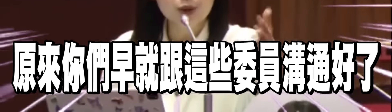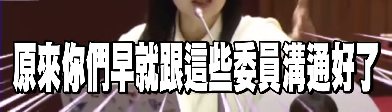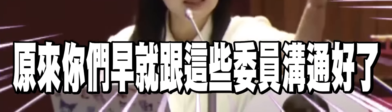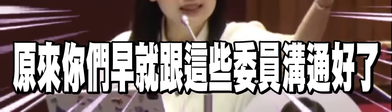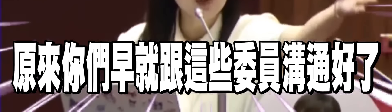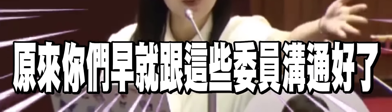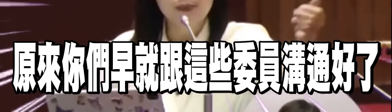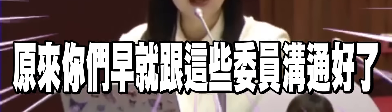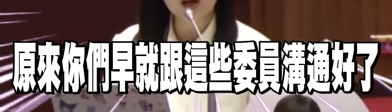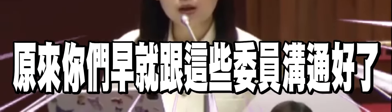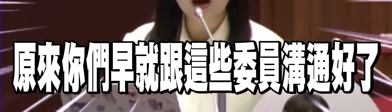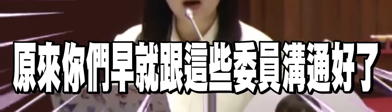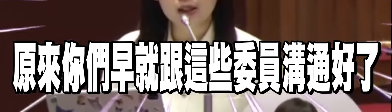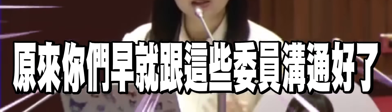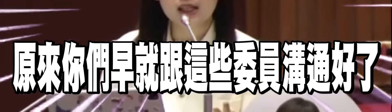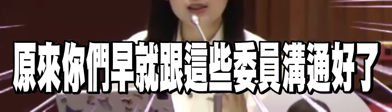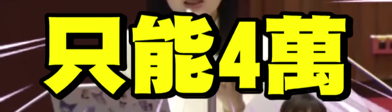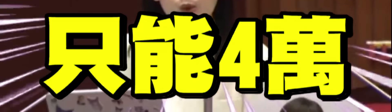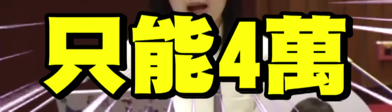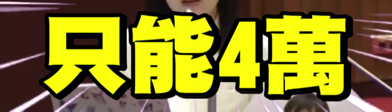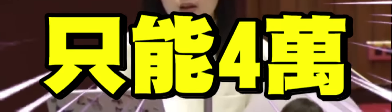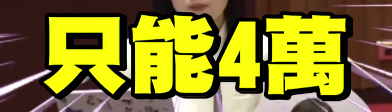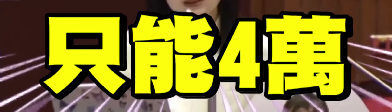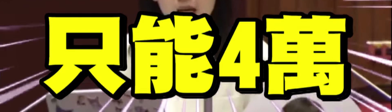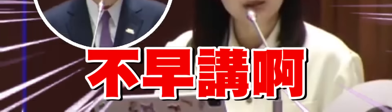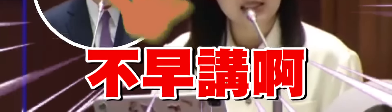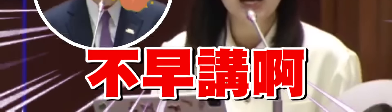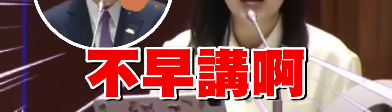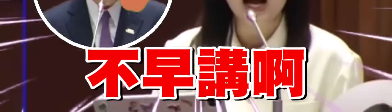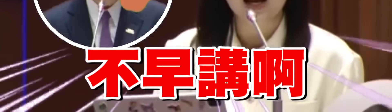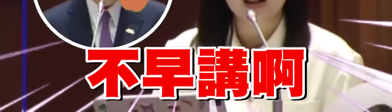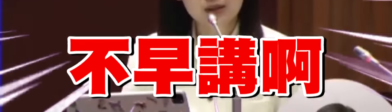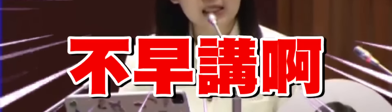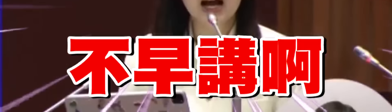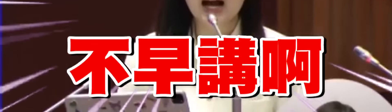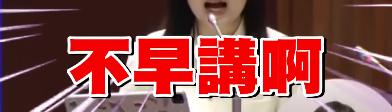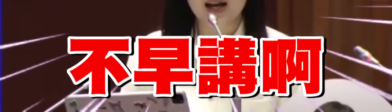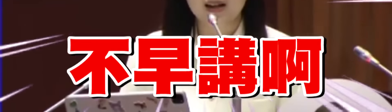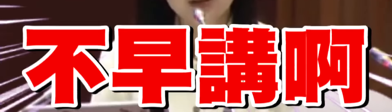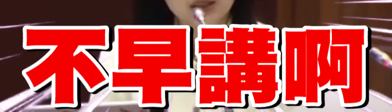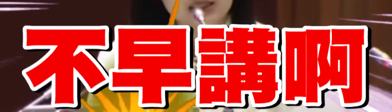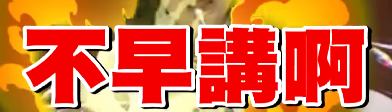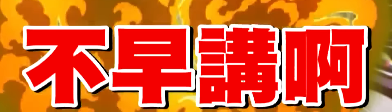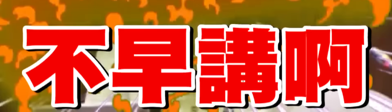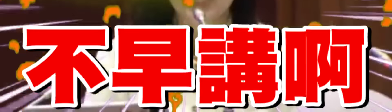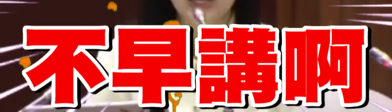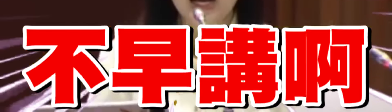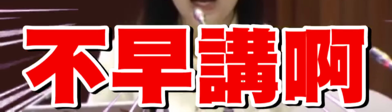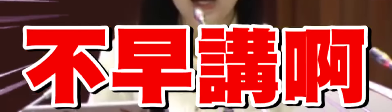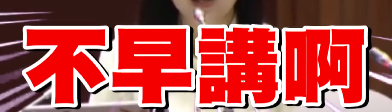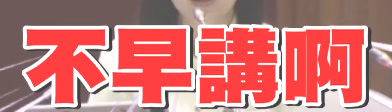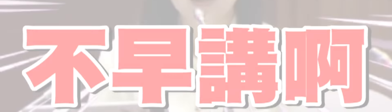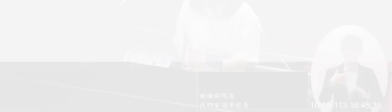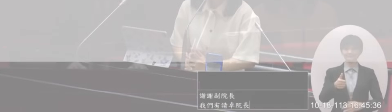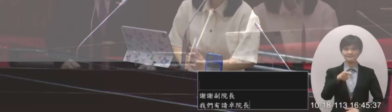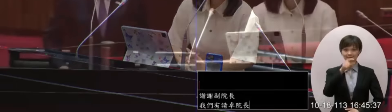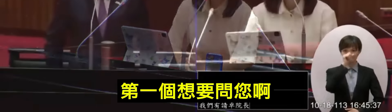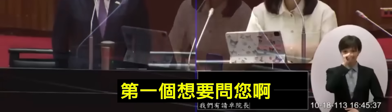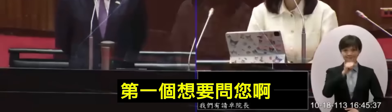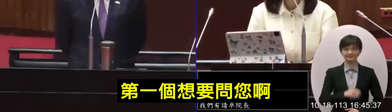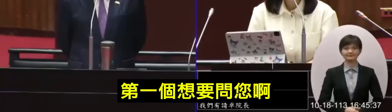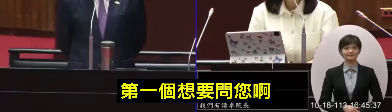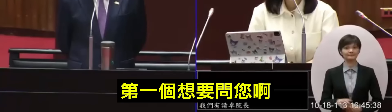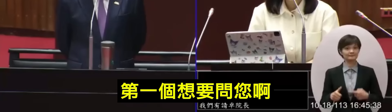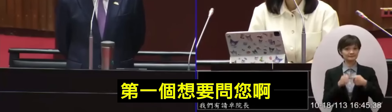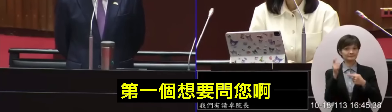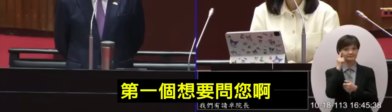你们早就跟这些委员们沟通好了，只能四万。不早讲啊！早讲啊！ 早讲啊！